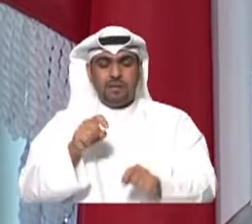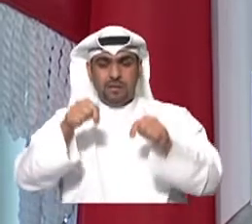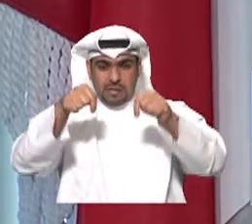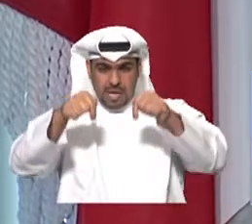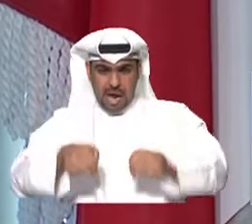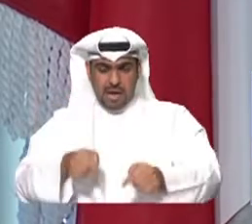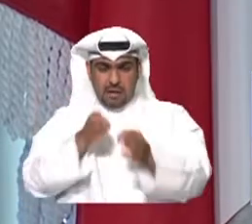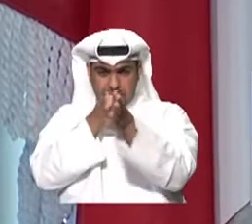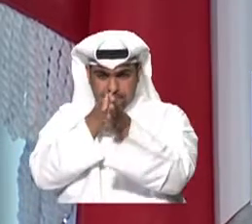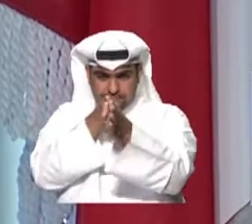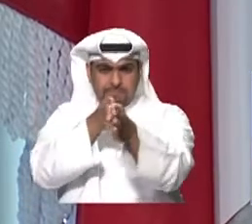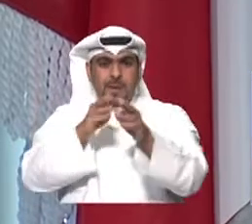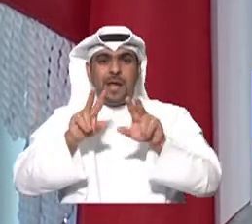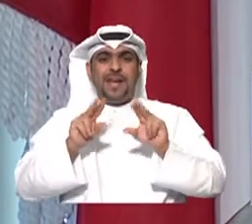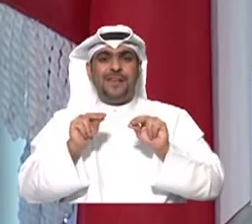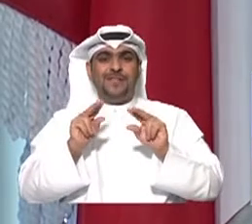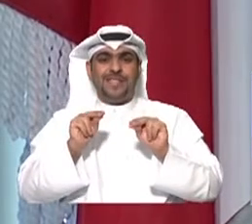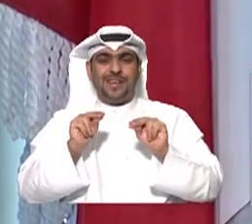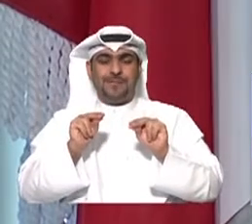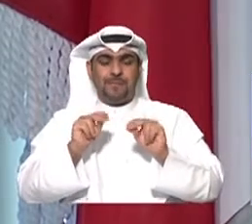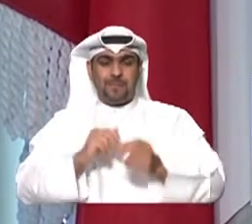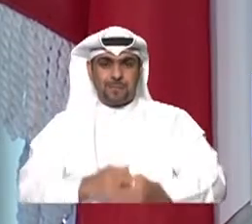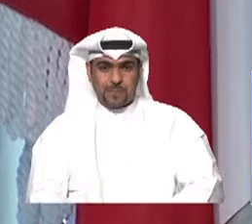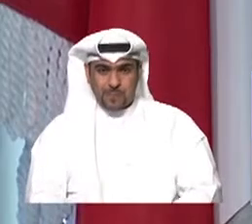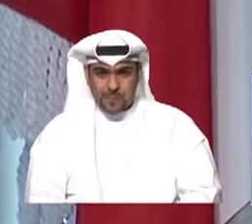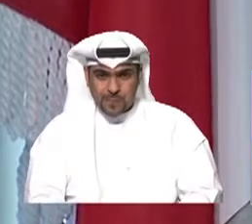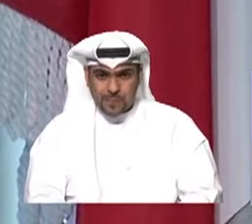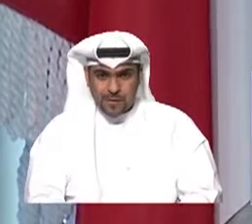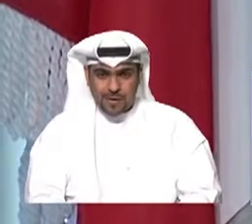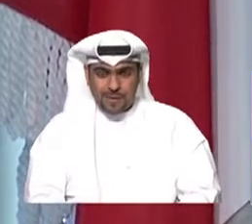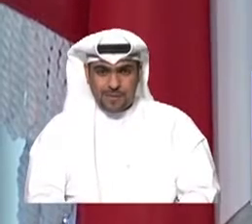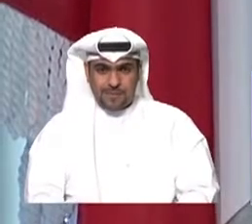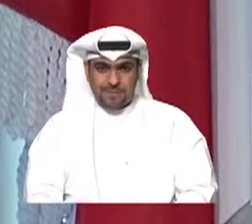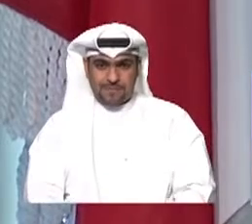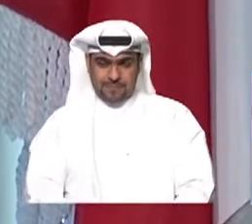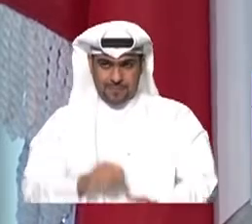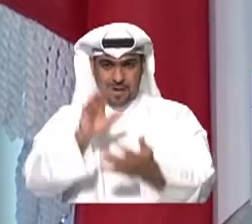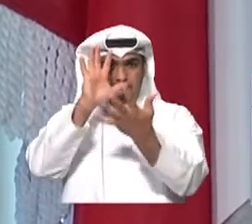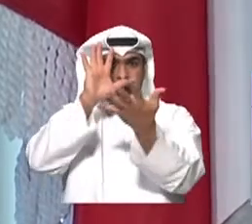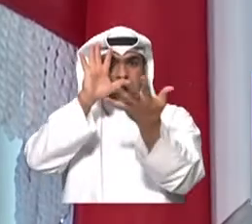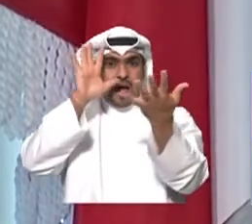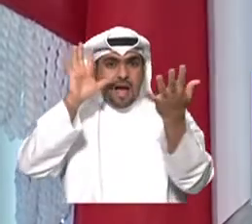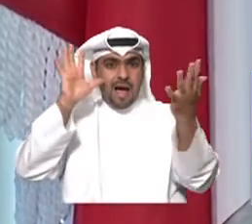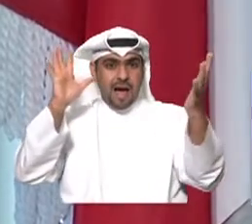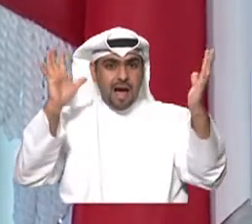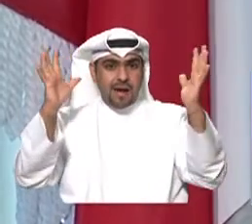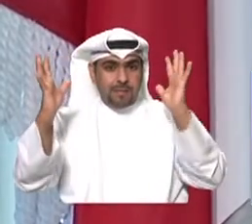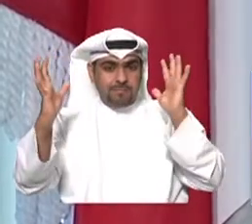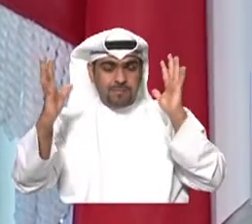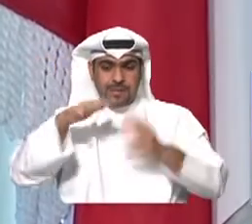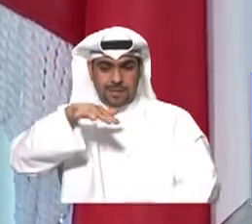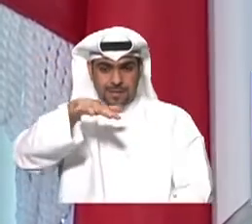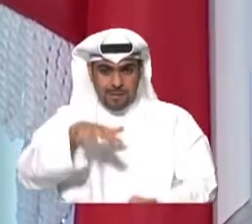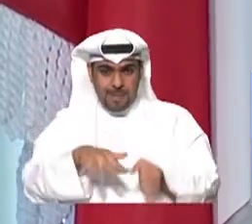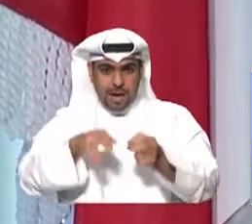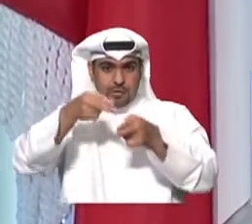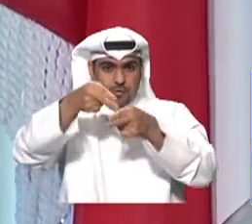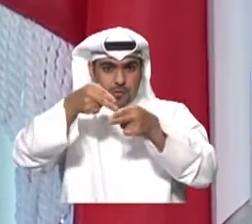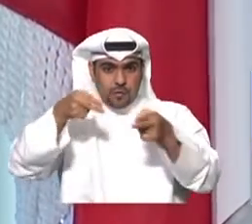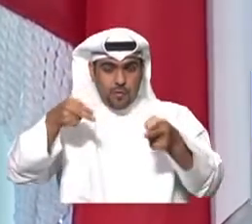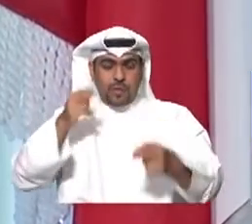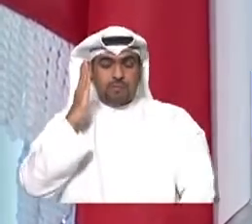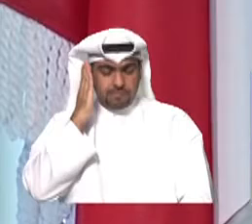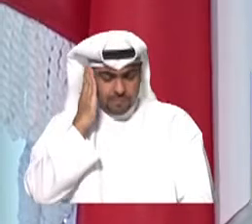ورعاه. وبطبيعة الحال فنحن جزء من هذا العالم وندرك طبيعة تحدياته غير